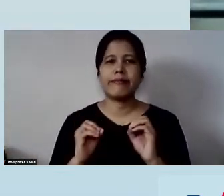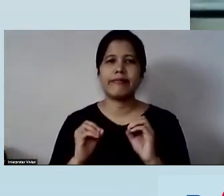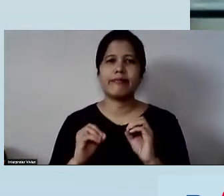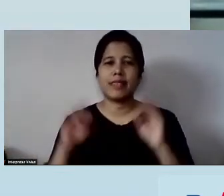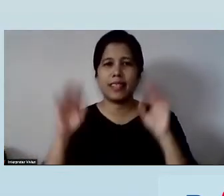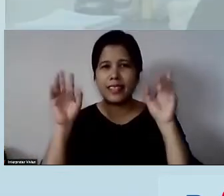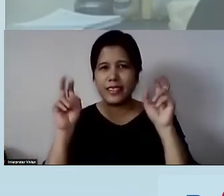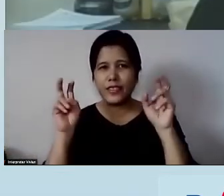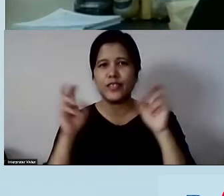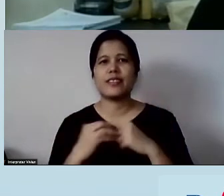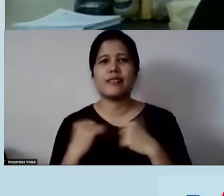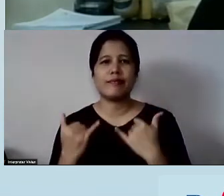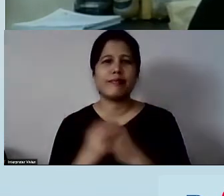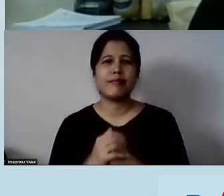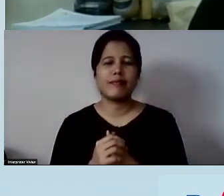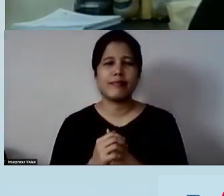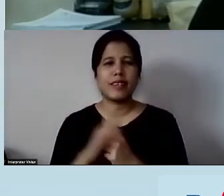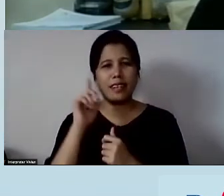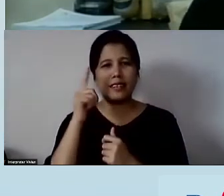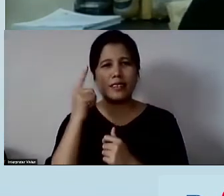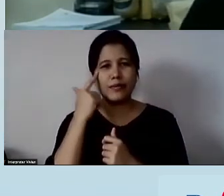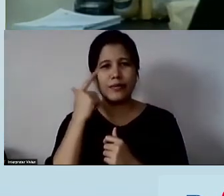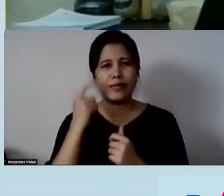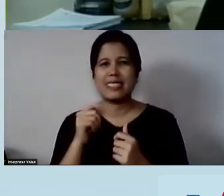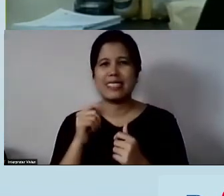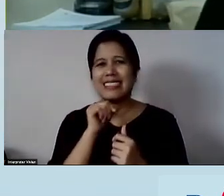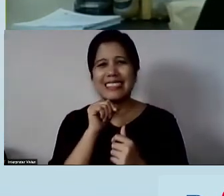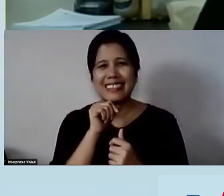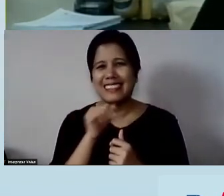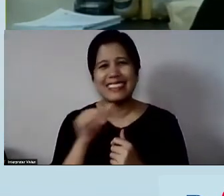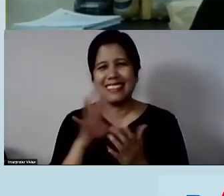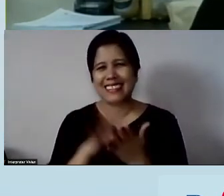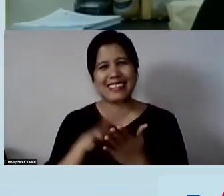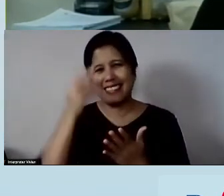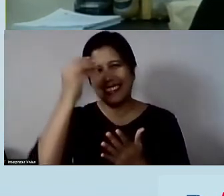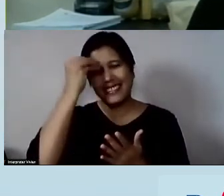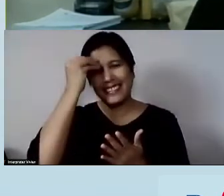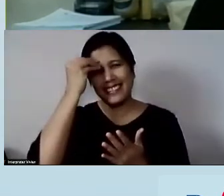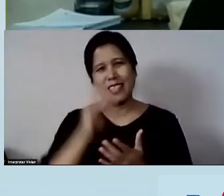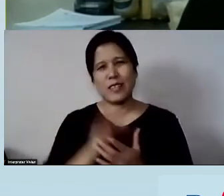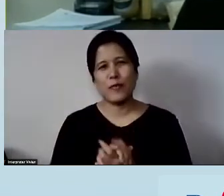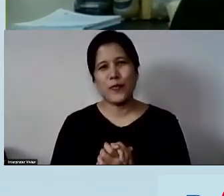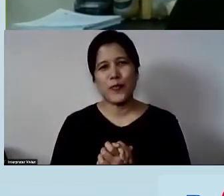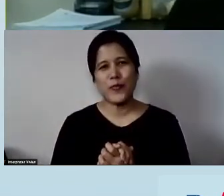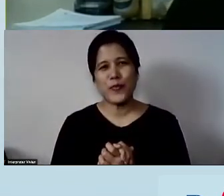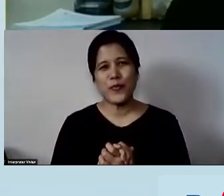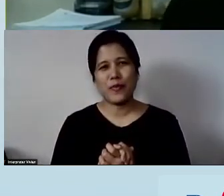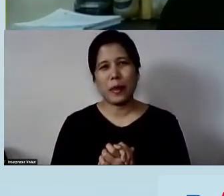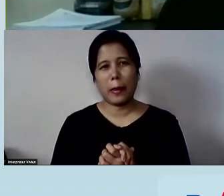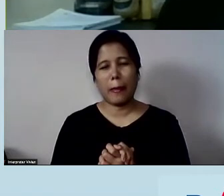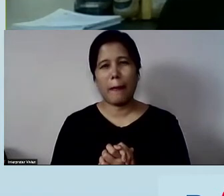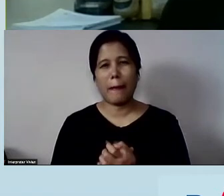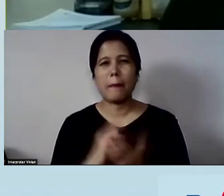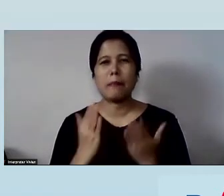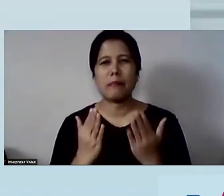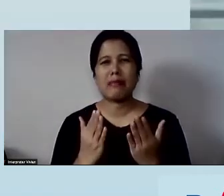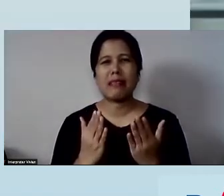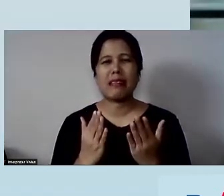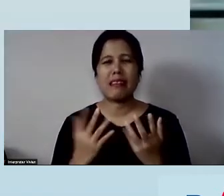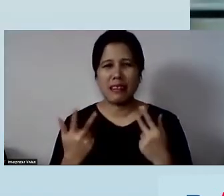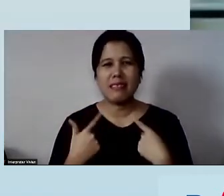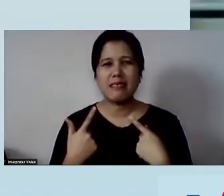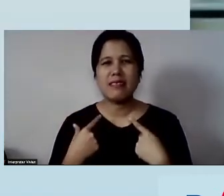sa gobyerno. No? At hindi na natuto. No? Kailan pa tayo matuto? Siguro, magkaroon talaga ng pan ito. No?